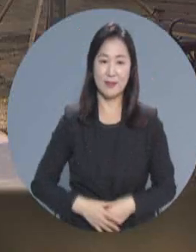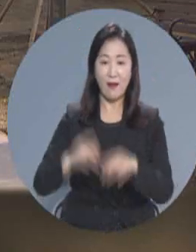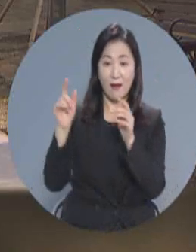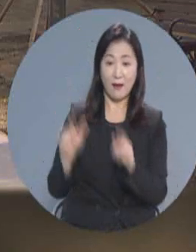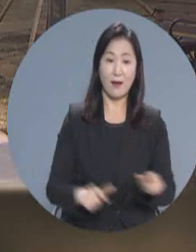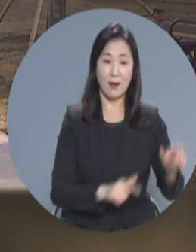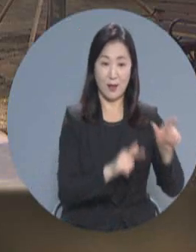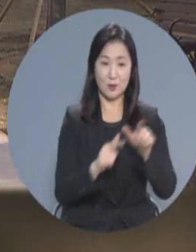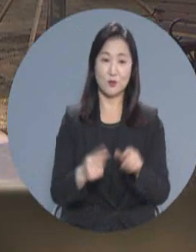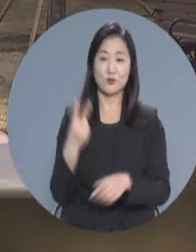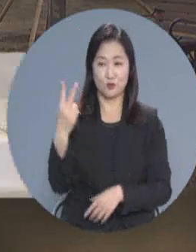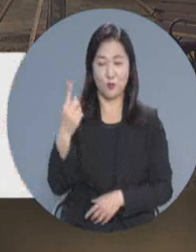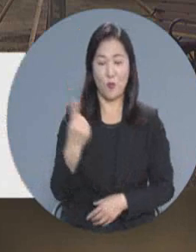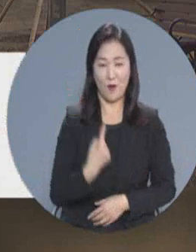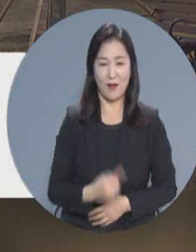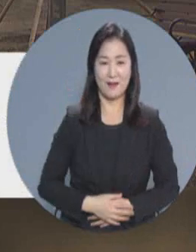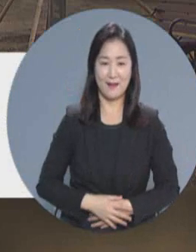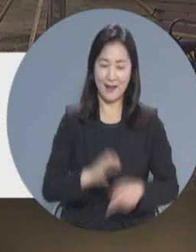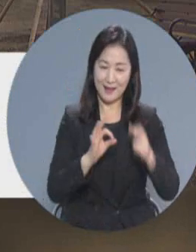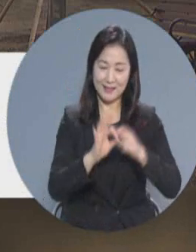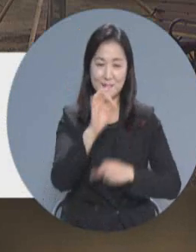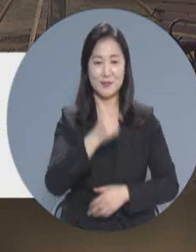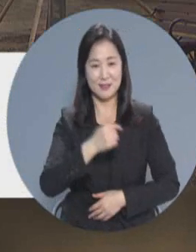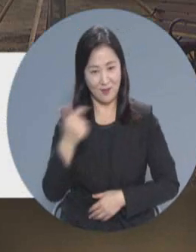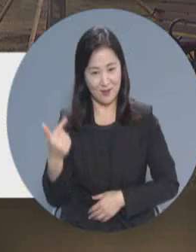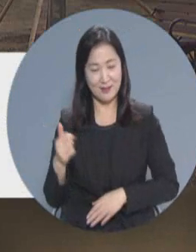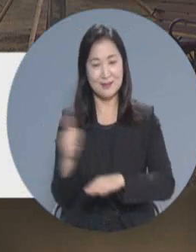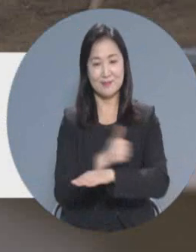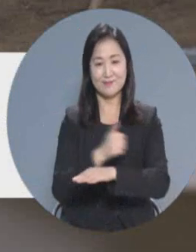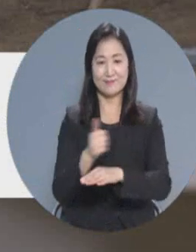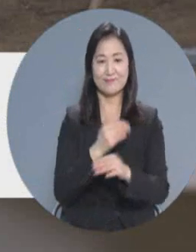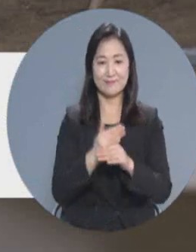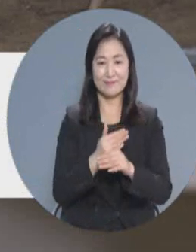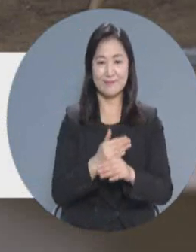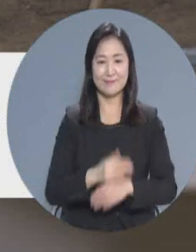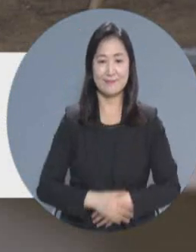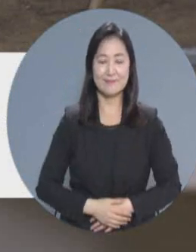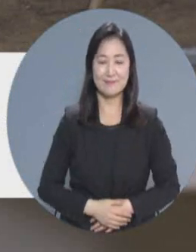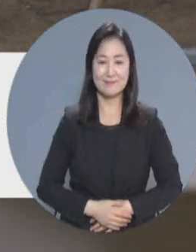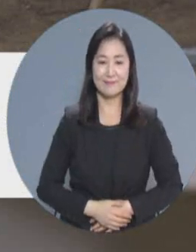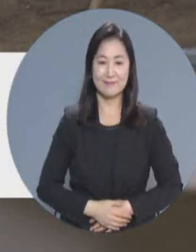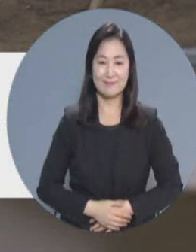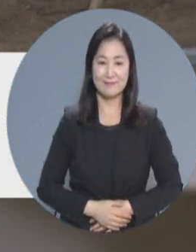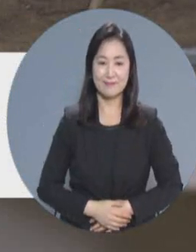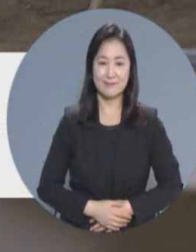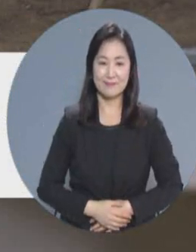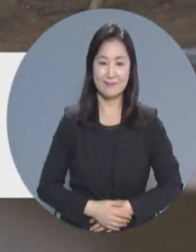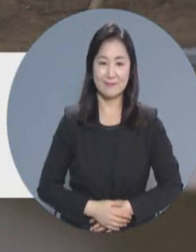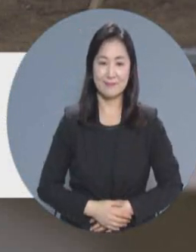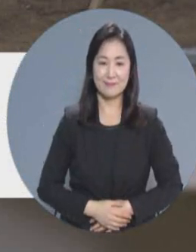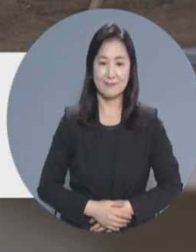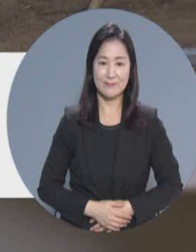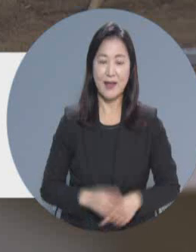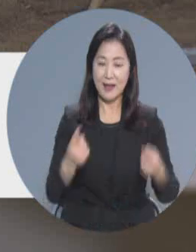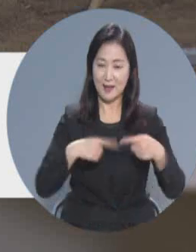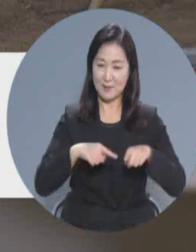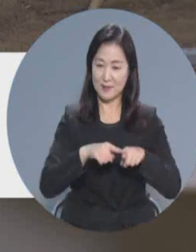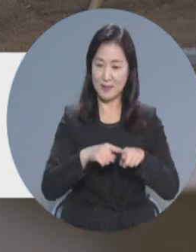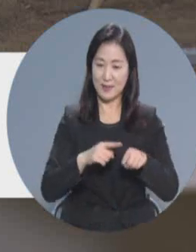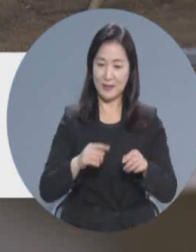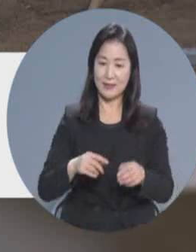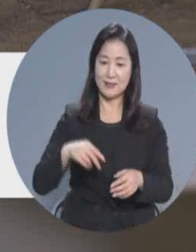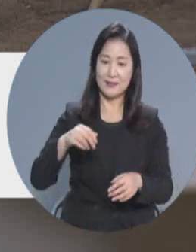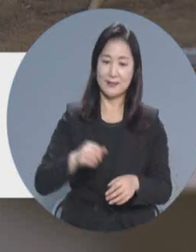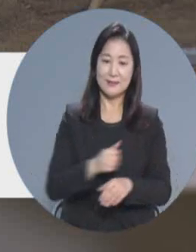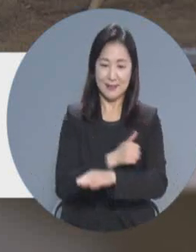번씩 나온다니까. 아침 때 한 번 오고 또 저녁 때 한 번 오고 두 번씩 다녀요. 그리고 우리 같이 주변